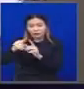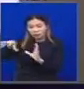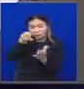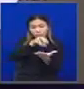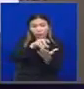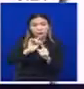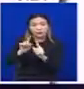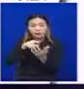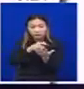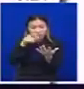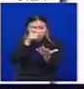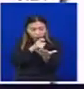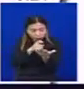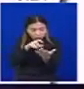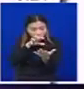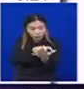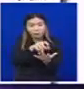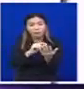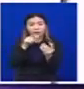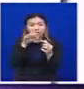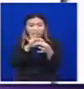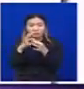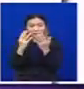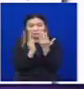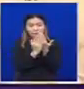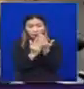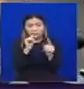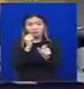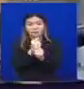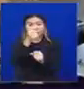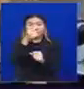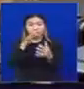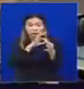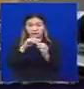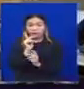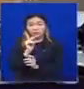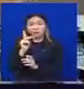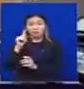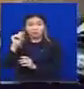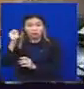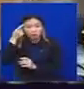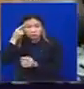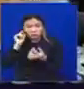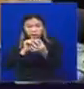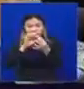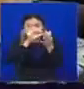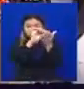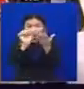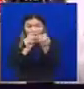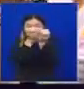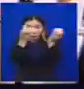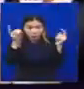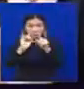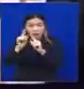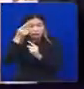ได้ซึ่งจะมี QR code ให้ดาวน์โหลดบนปกหลังของร่างรัฐธรรมนูญด้านกกต.คาดหวังว่าการจัดส่งร่างรัฐธรรมนูญและสรุปส